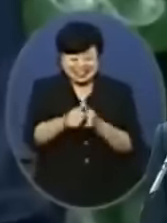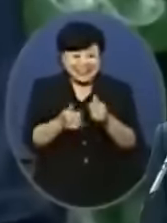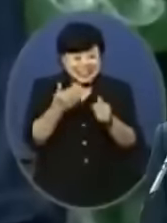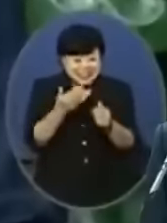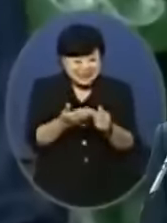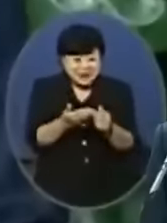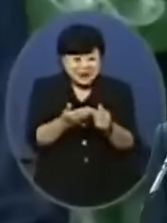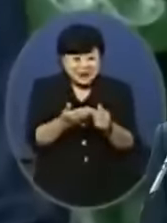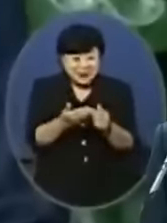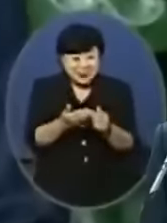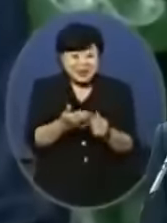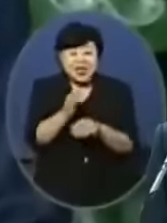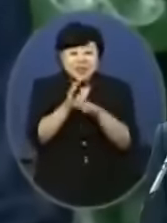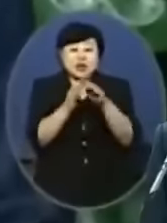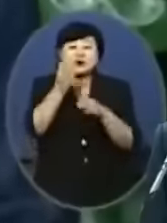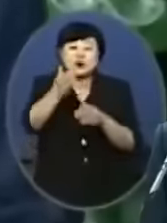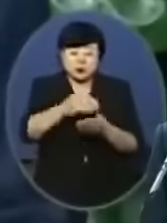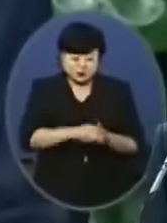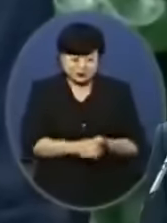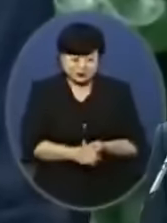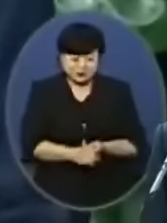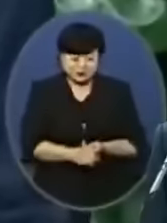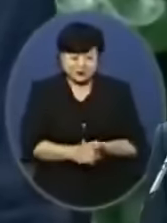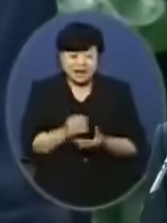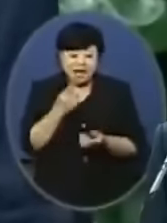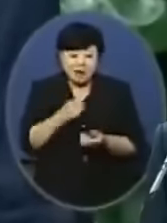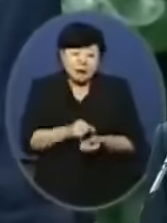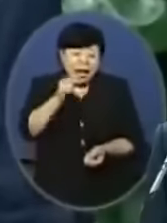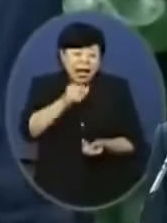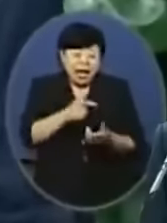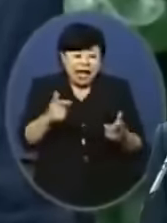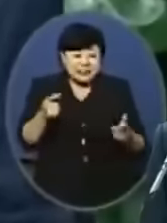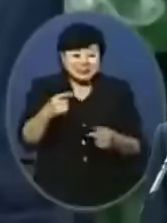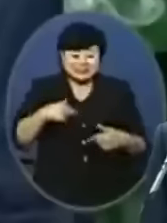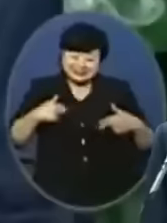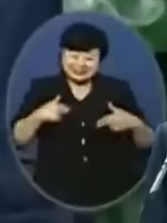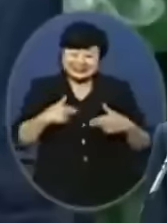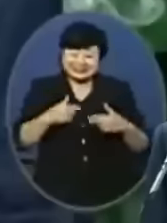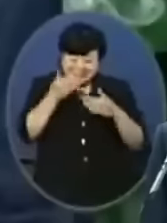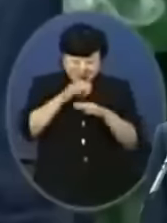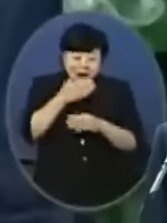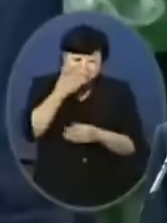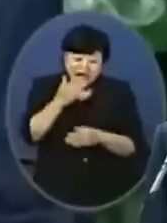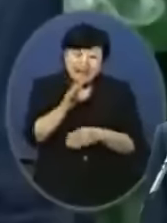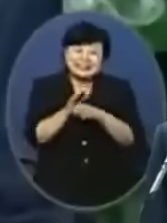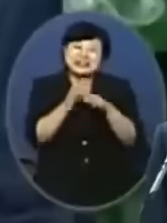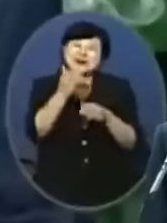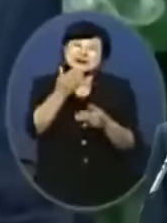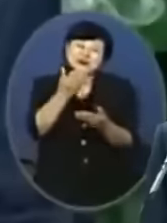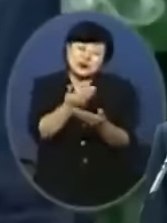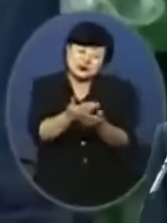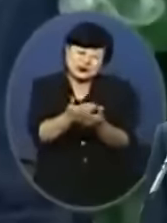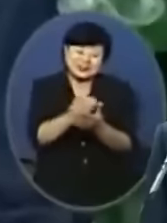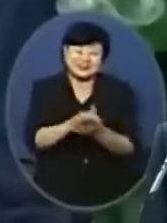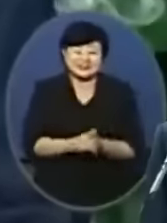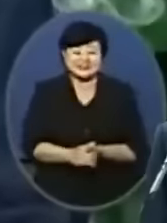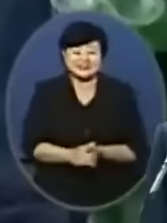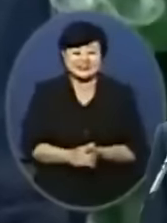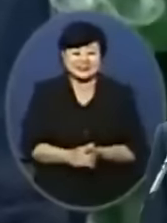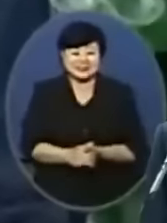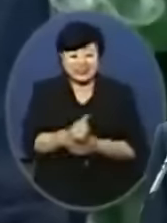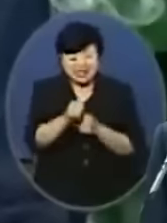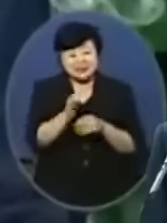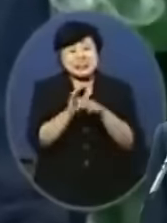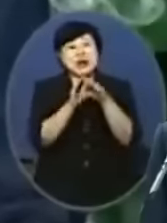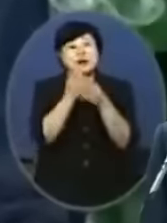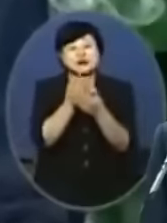하나님이 그것도 채워주신다고요. 아픔 안 하고도 즐겁게 예배 드릴 수 있도록 채워주옵소서. 하나님